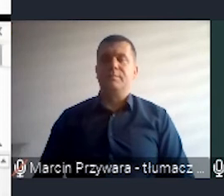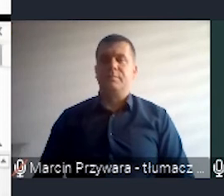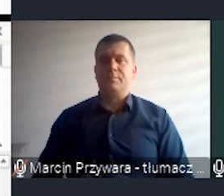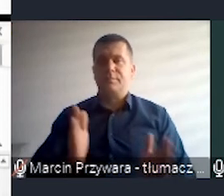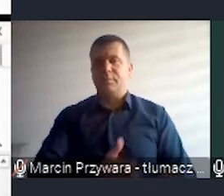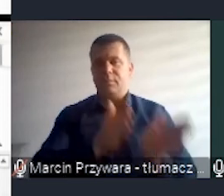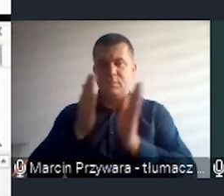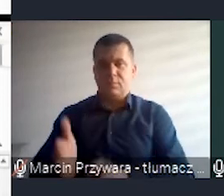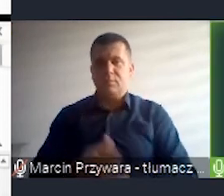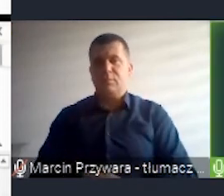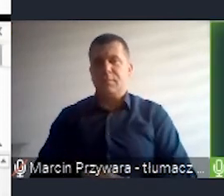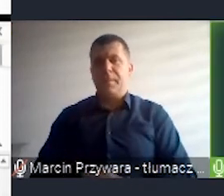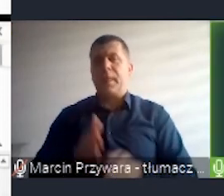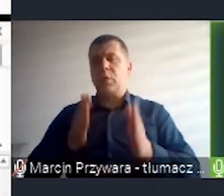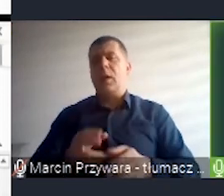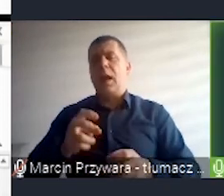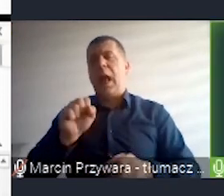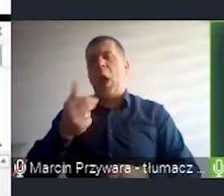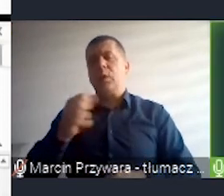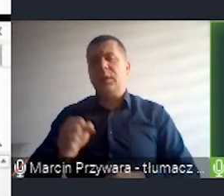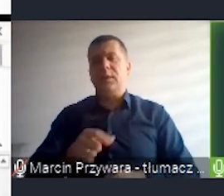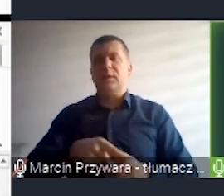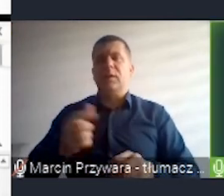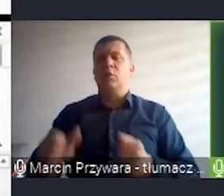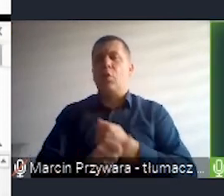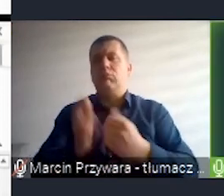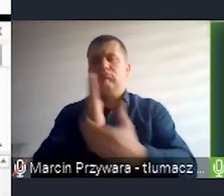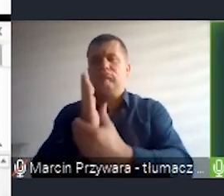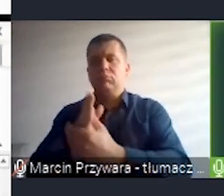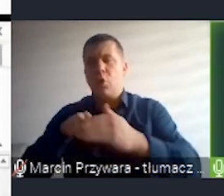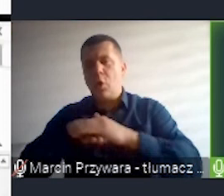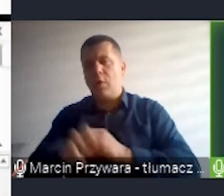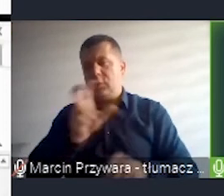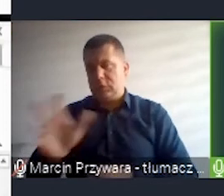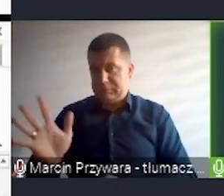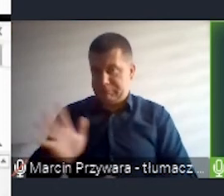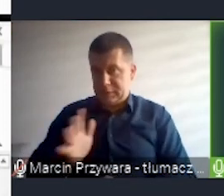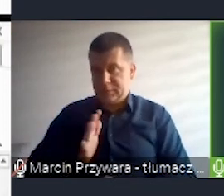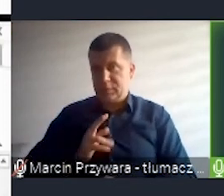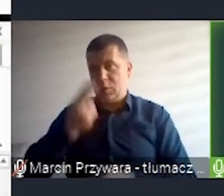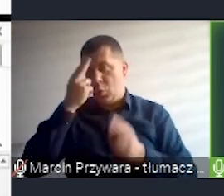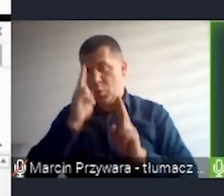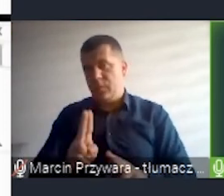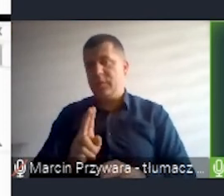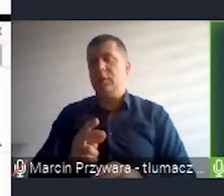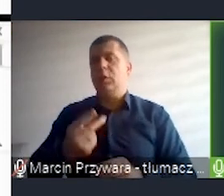Następnie ścieżka audytu i archiwizacja dokumentacji. Czy dokumentacja jest przechowywana w sposób bezpieczny, poufny i